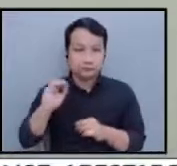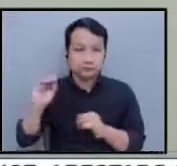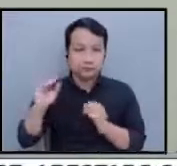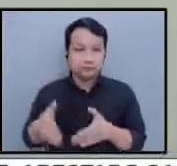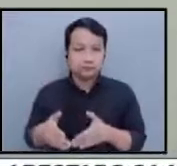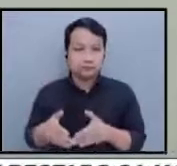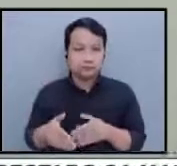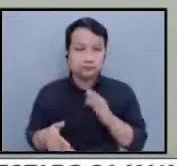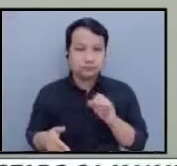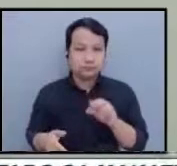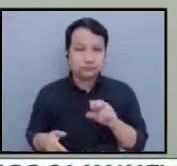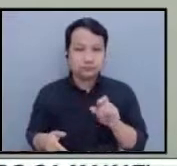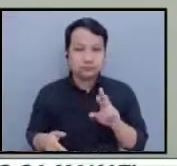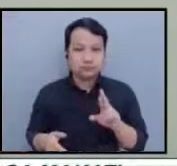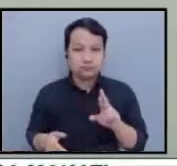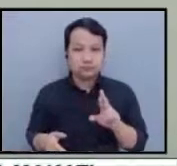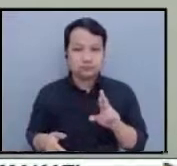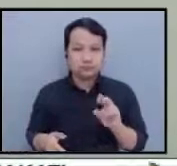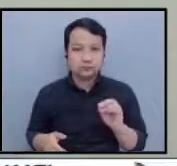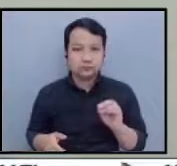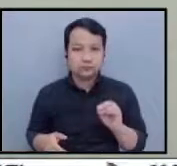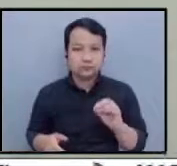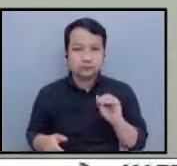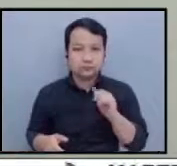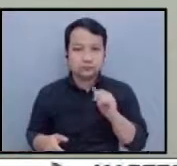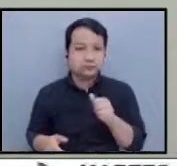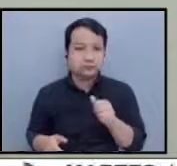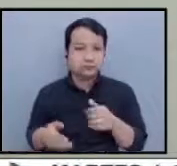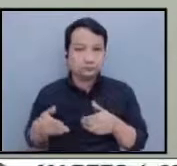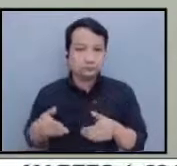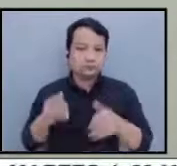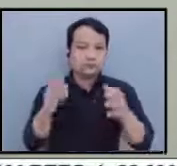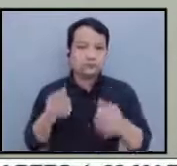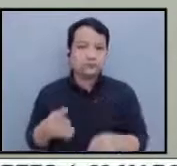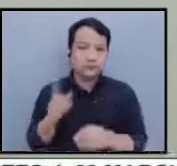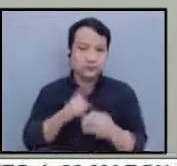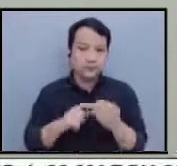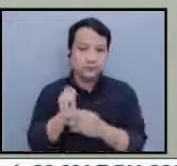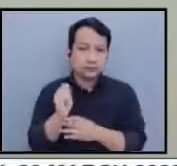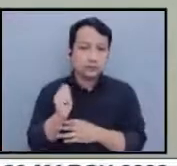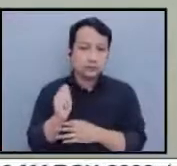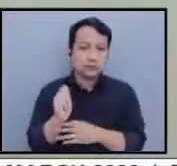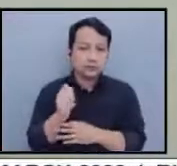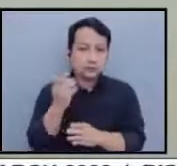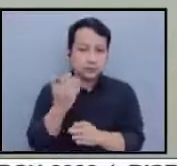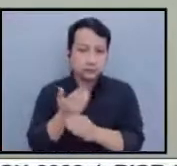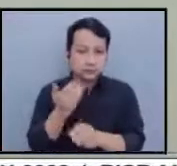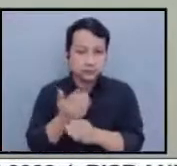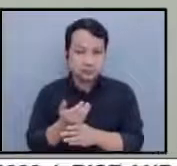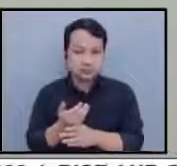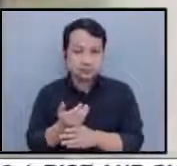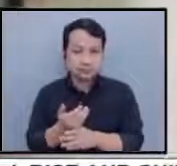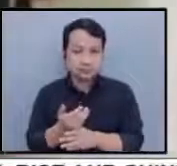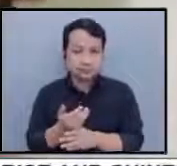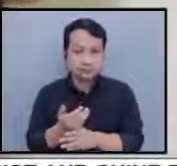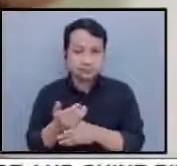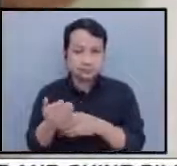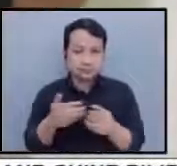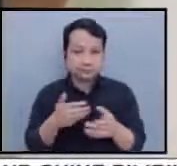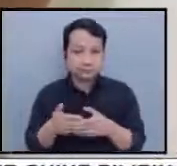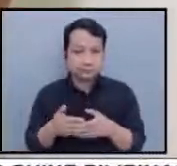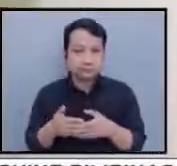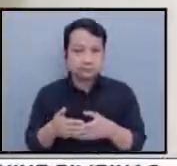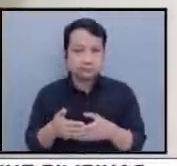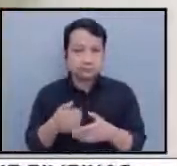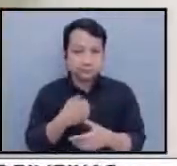subarong unattended along the highway at saka yung sasakyan ng biktima na namatay. Humihingi